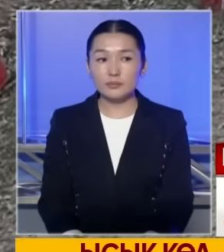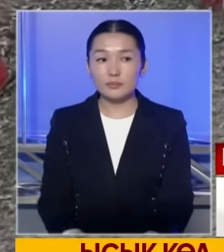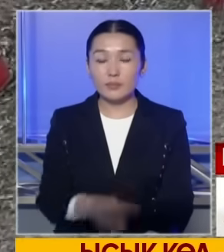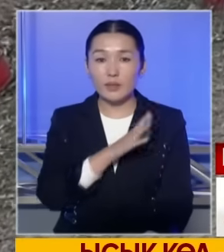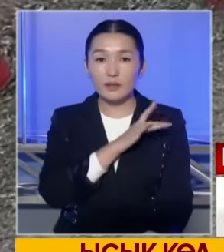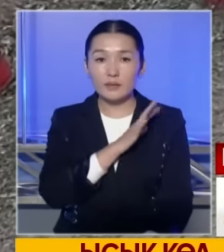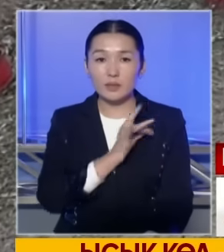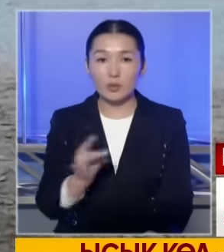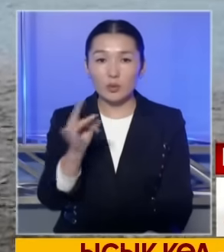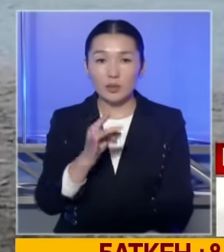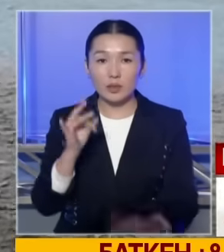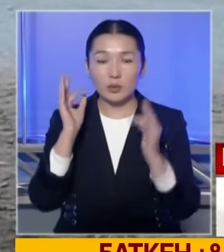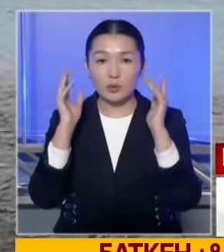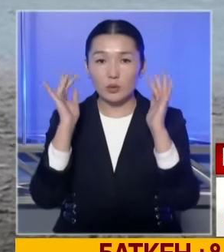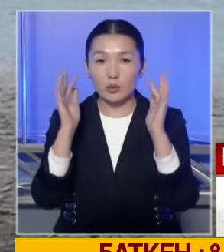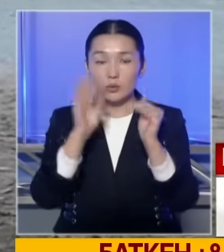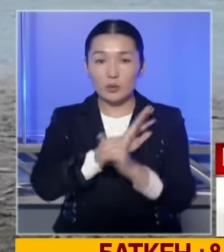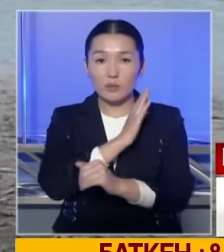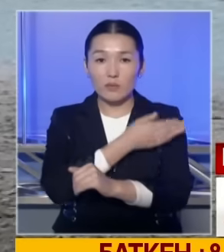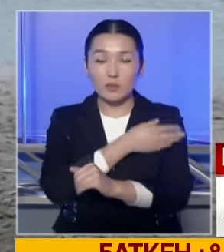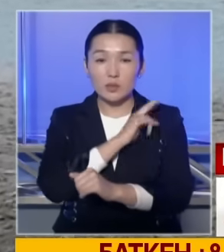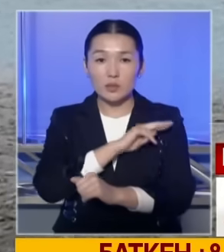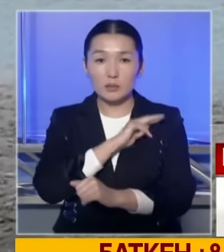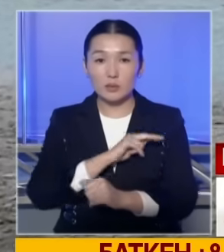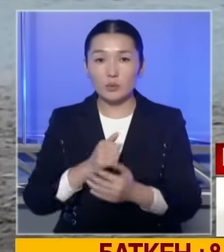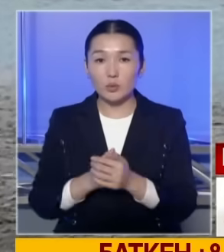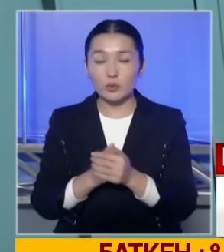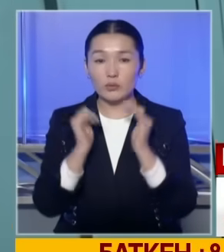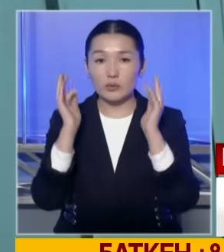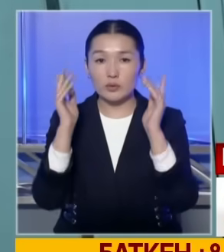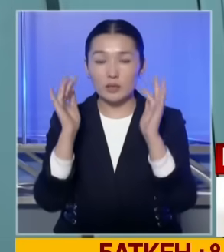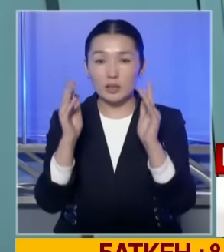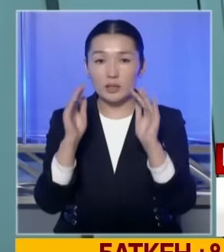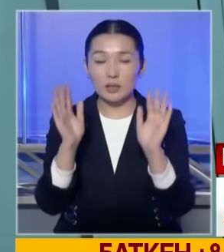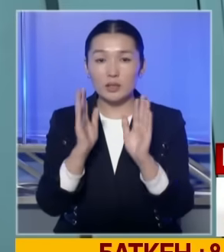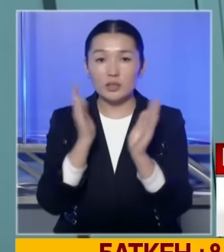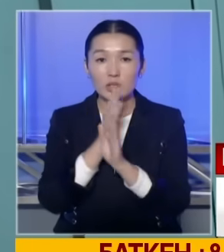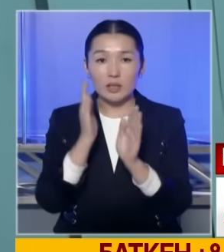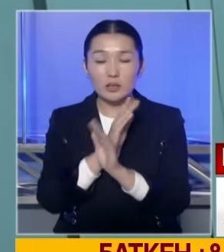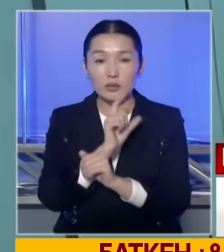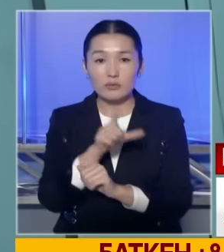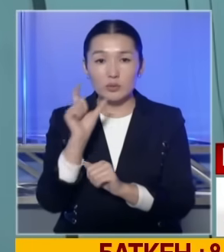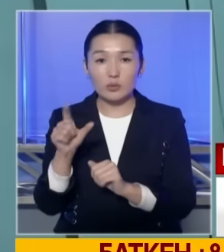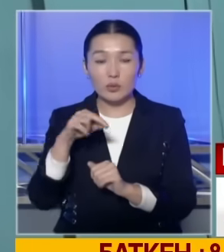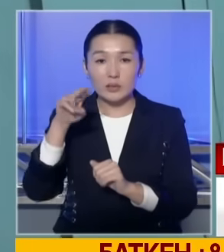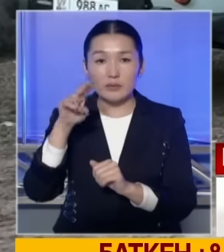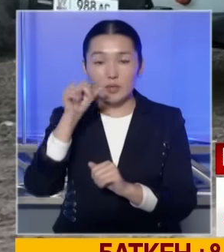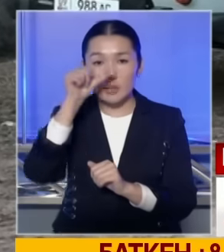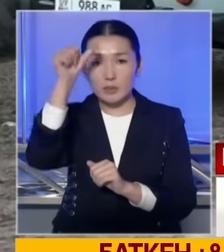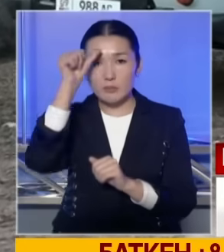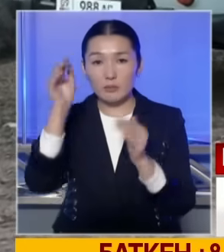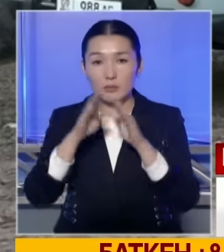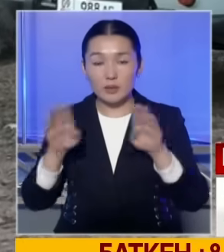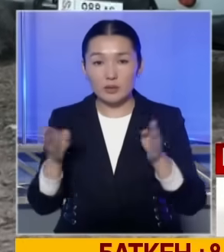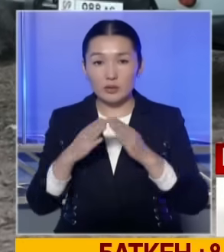Ысык көл районунун токойчулары күчөтүлгөн тартип менен иш алып барууда. Жаратылыш сакчыларынын айтымында декабрь айында токой байлыгы болгон жаш